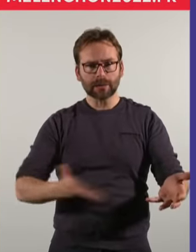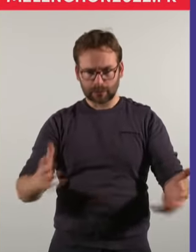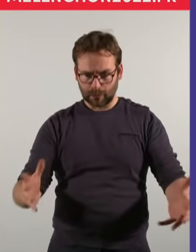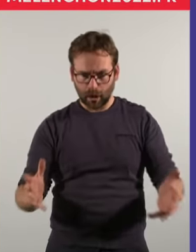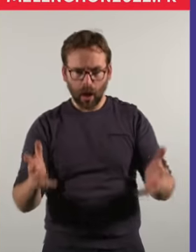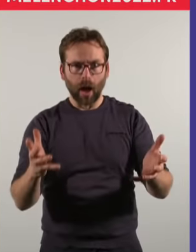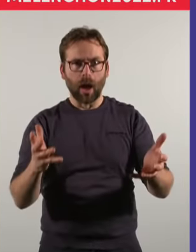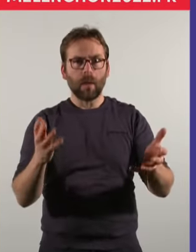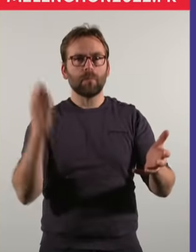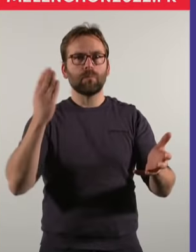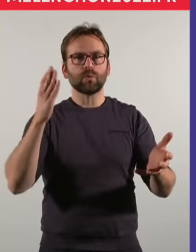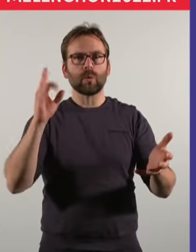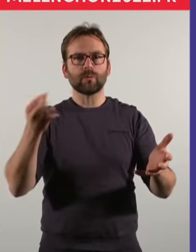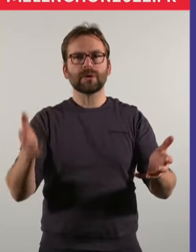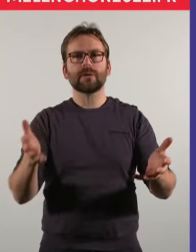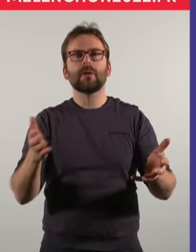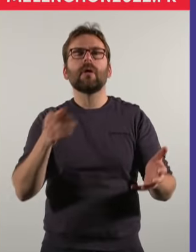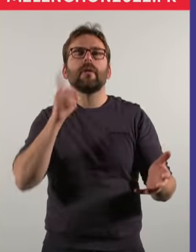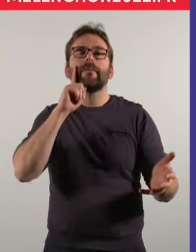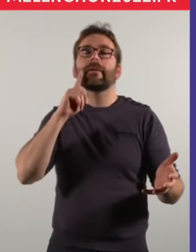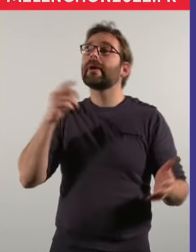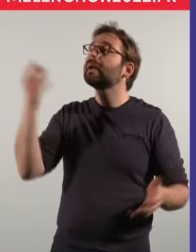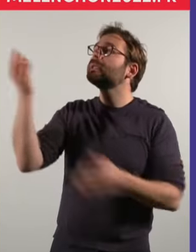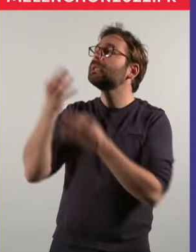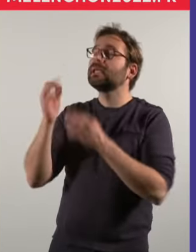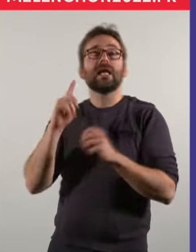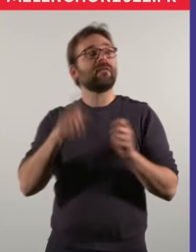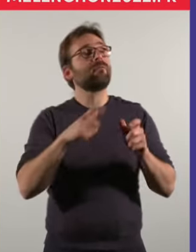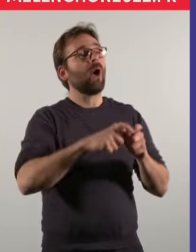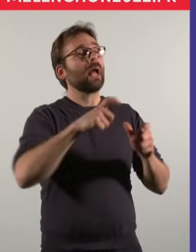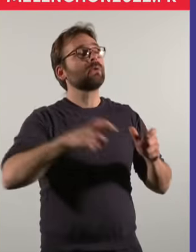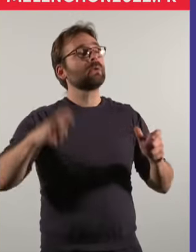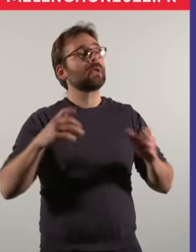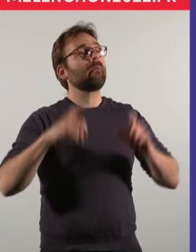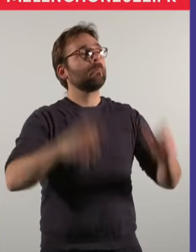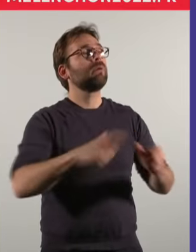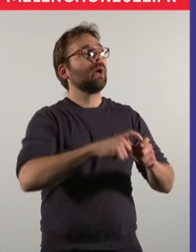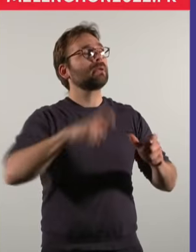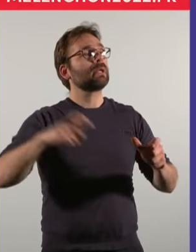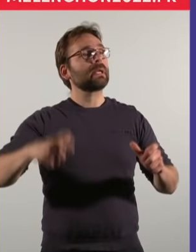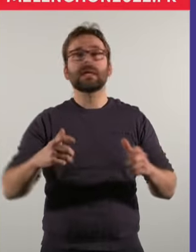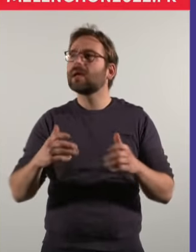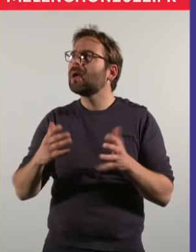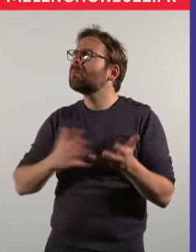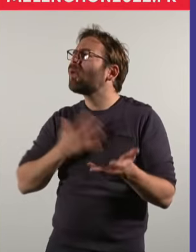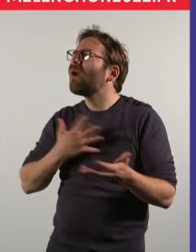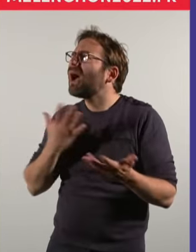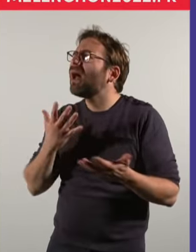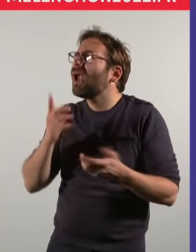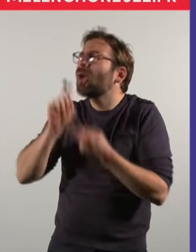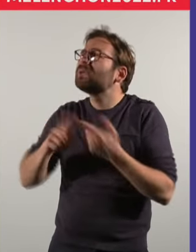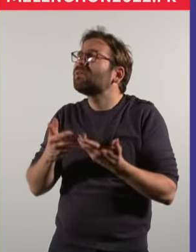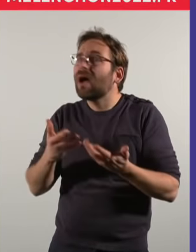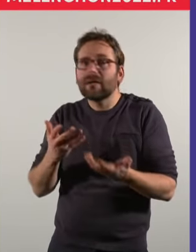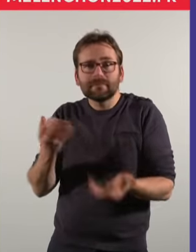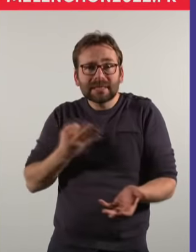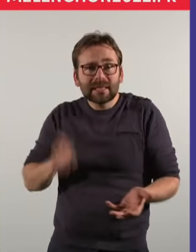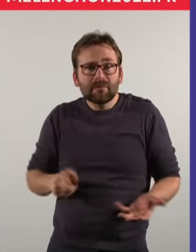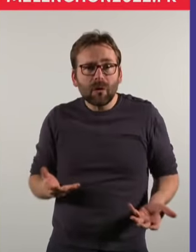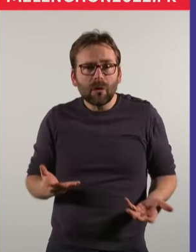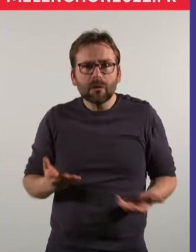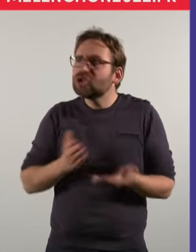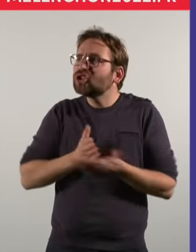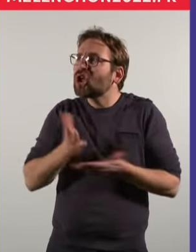que j'entends des tas de gens dire « Ah oui, il faut réindustrialiser, réindustrialiser ». Mais pourquoi faire? Il faudrait nous le dire. Ça n'a pas de